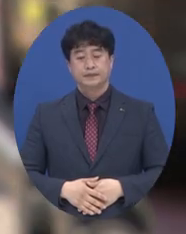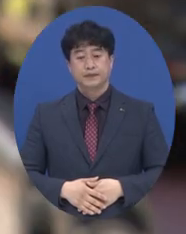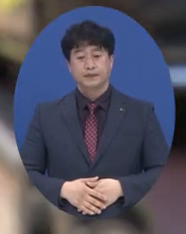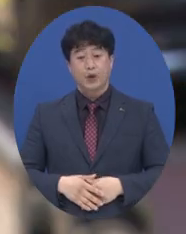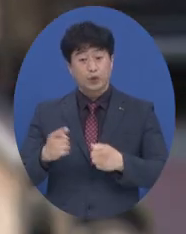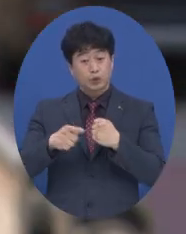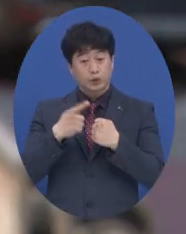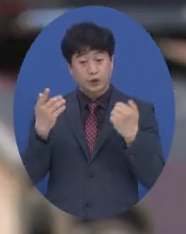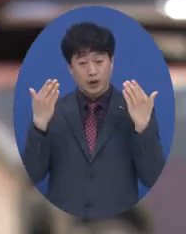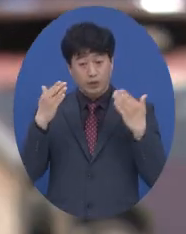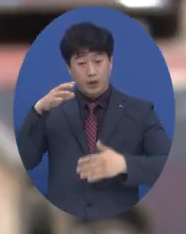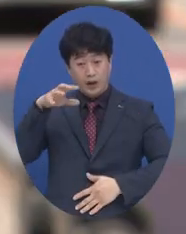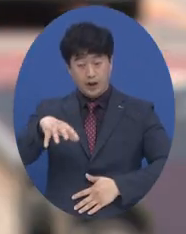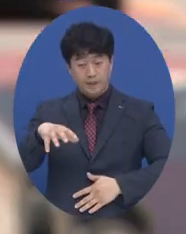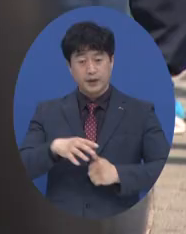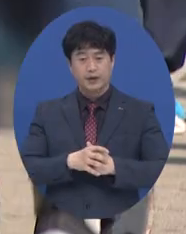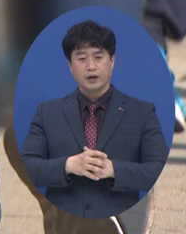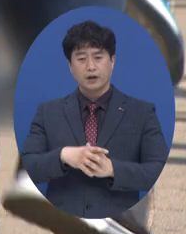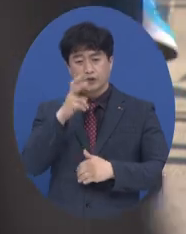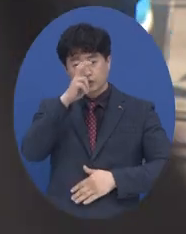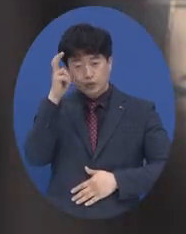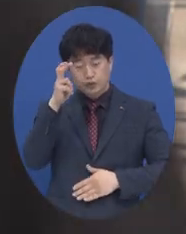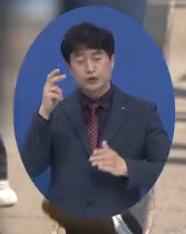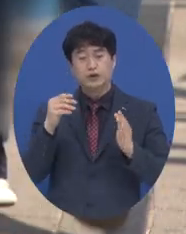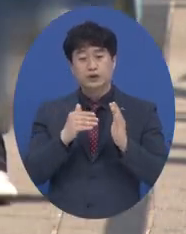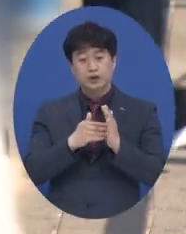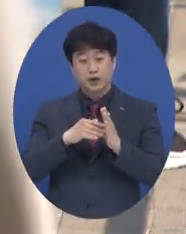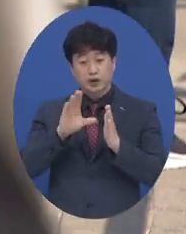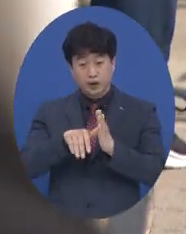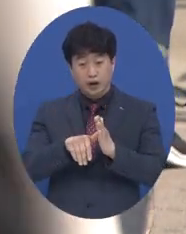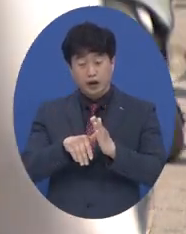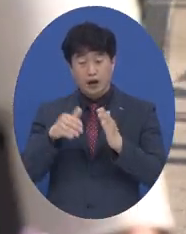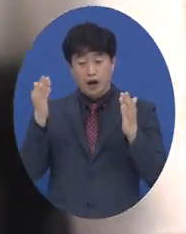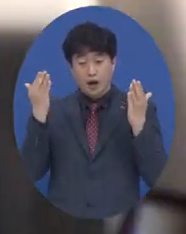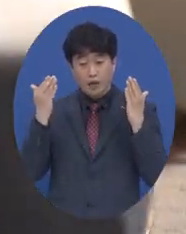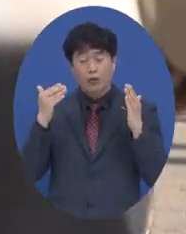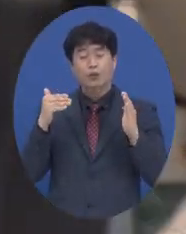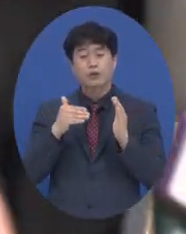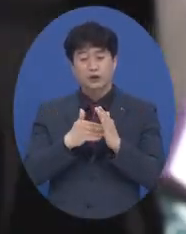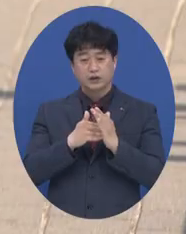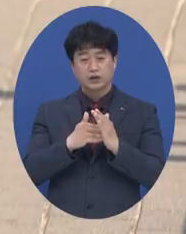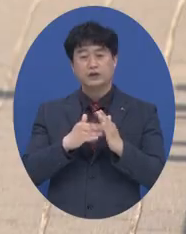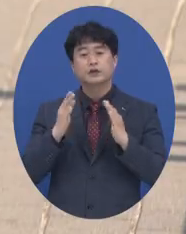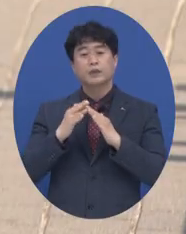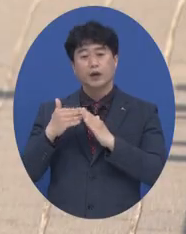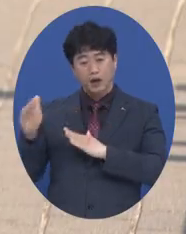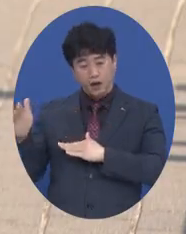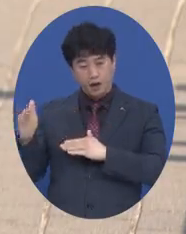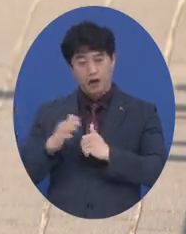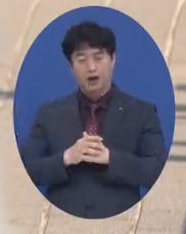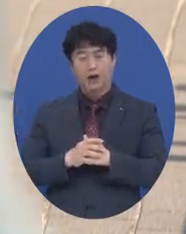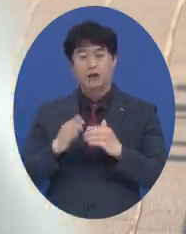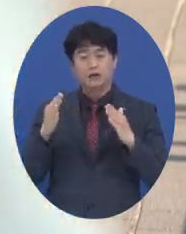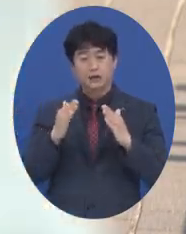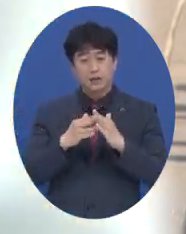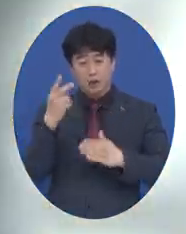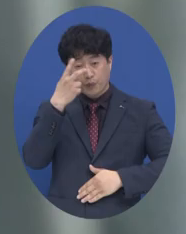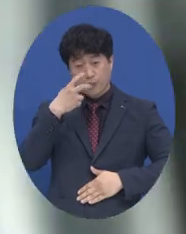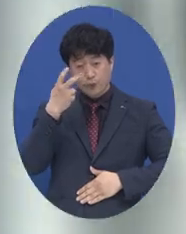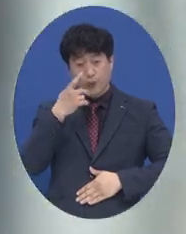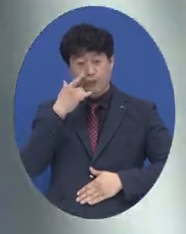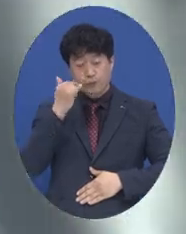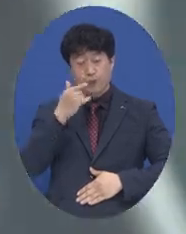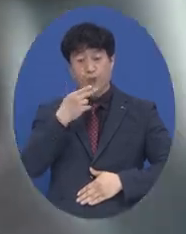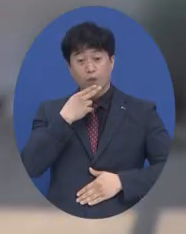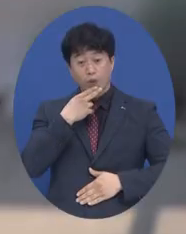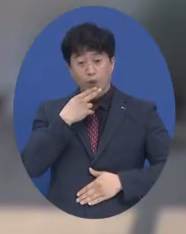한 초등학교 앞, 점심시간이 끝날 무렵 수업을 마친 아이들이 하교를 합니다. 집에 돌봐줄 보호자가 없는